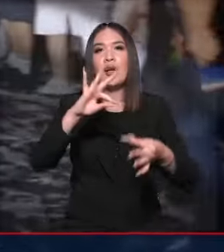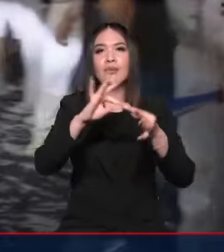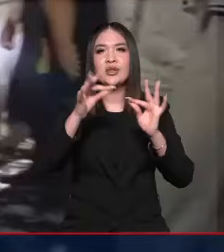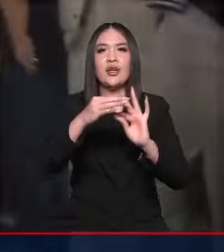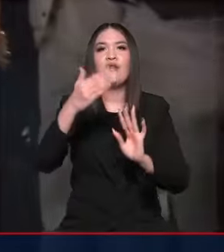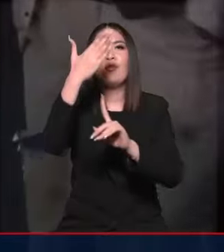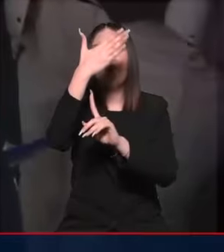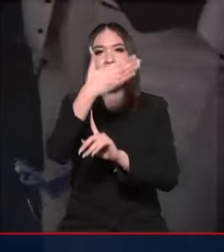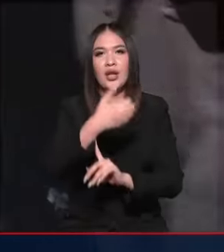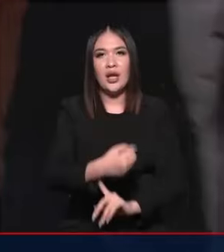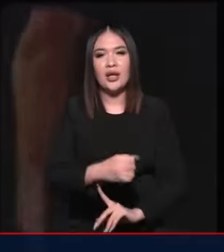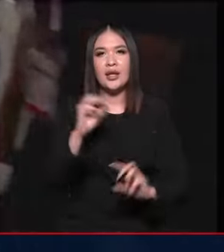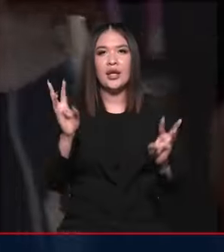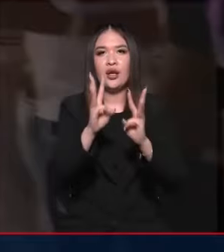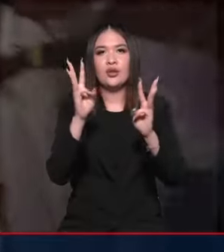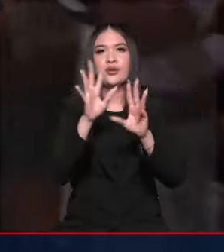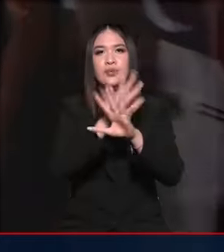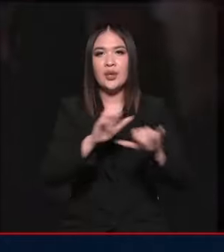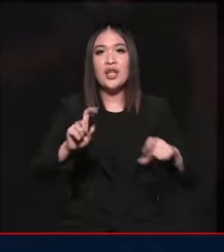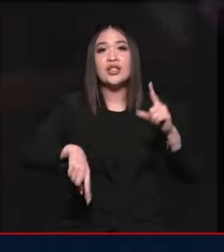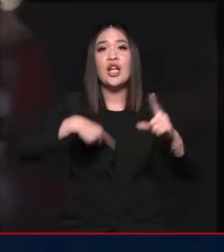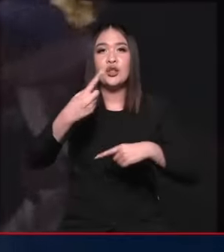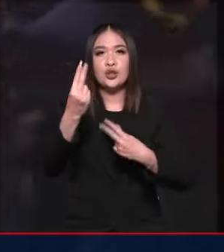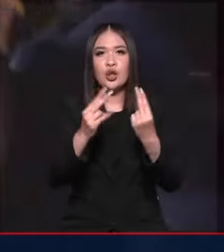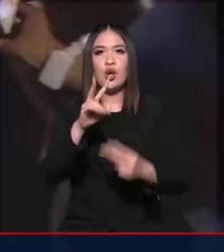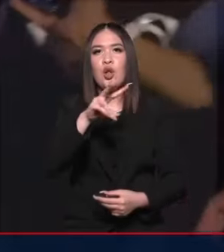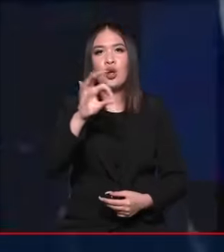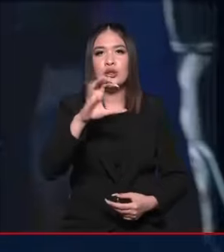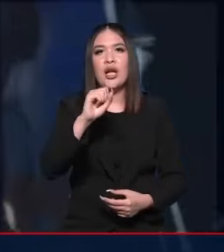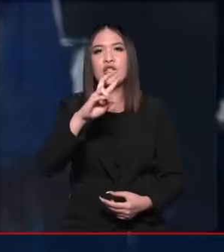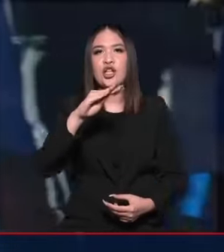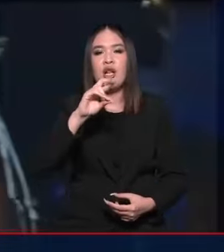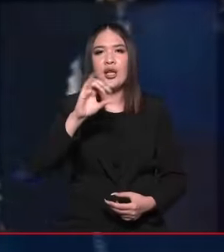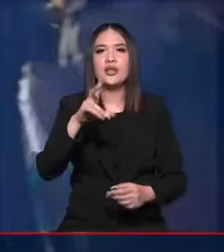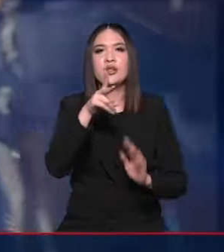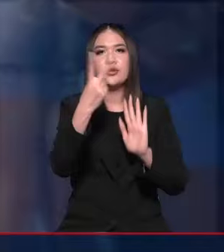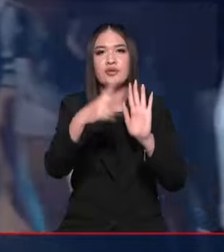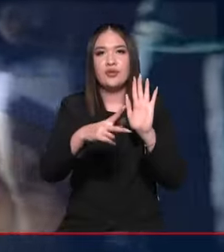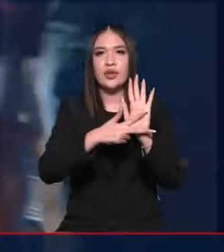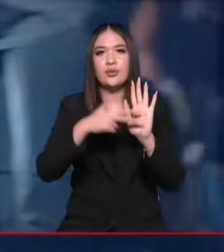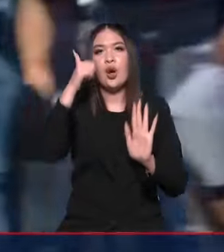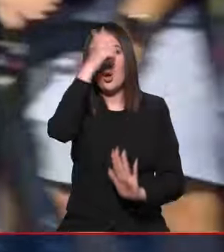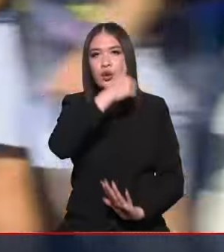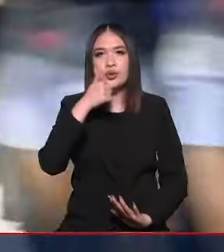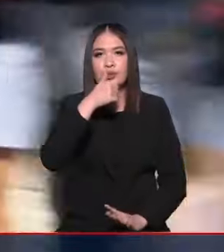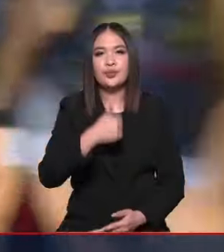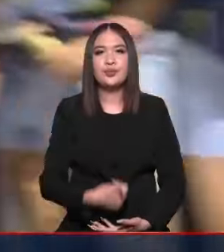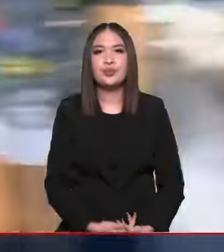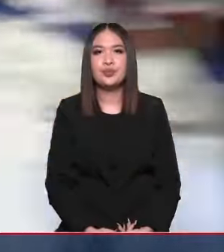и погашен олимпийский огонь. Следующие игры пройдут в Лос-Анджелесе в 2028 году.